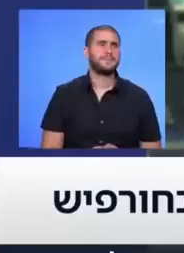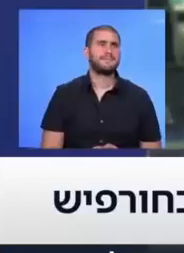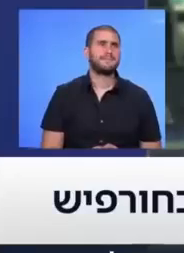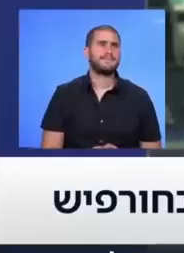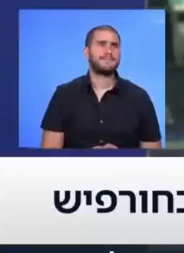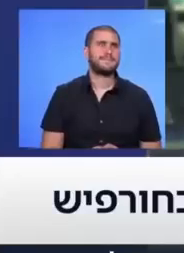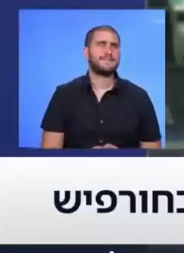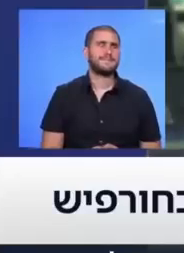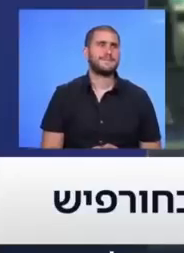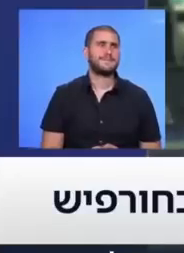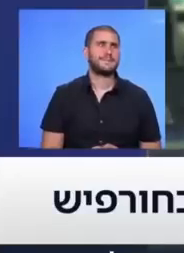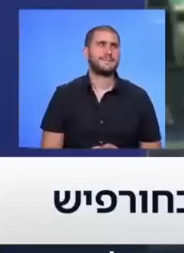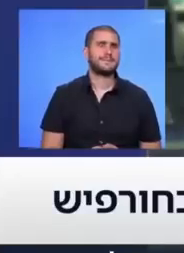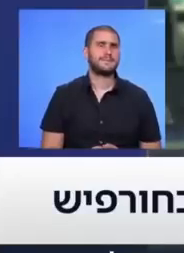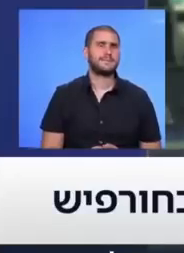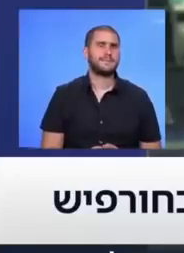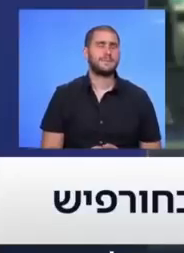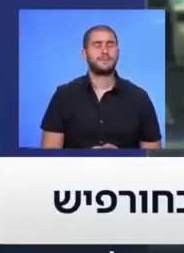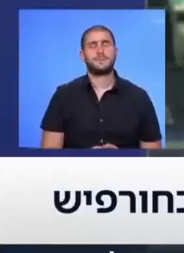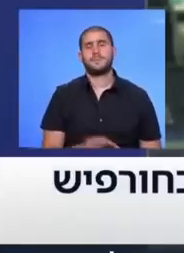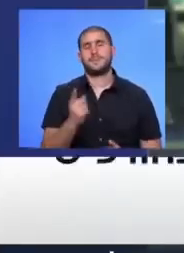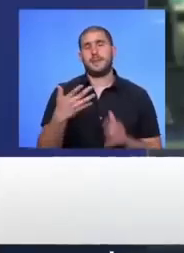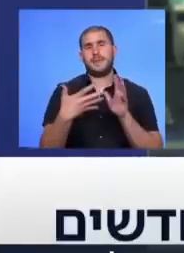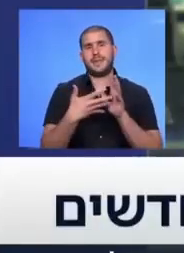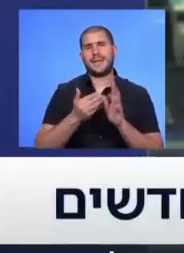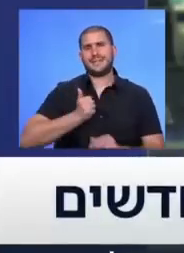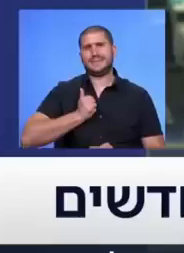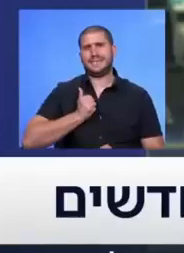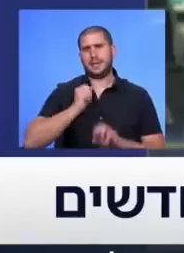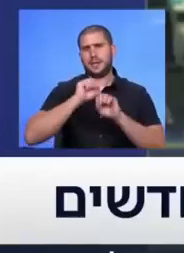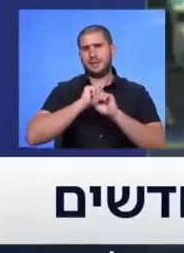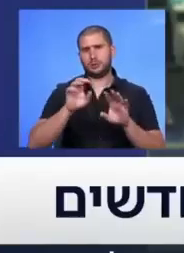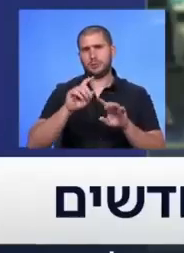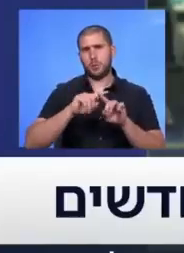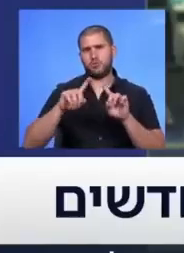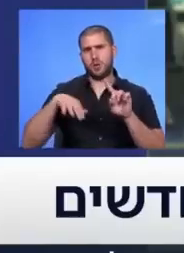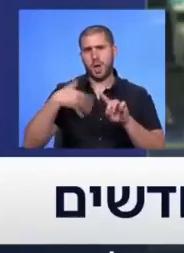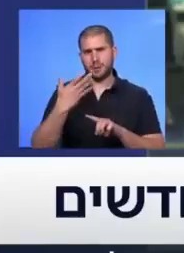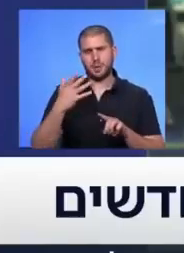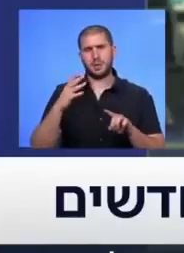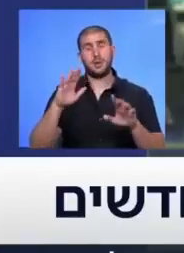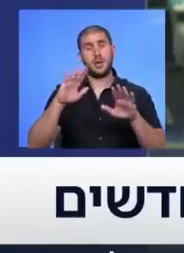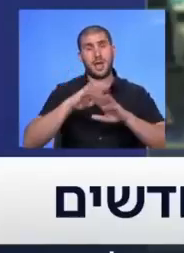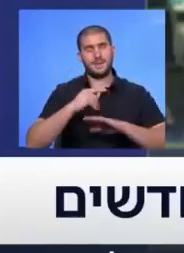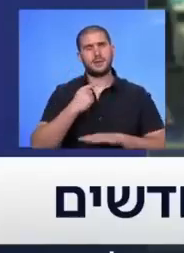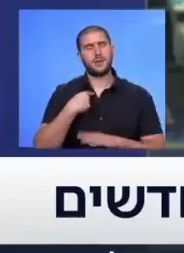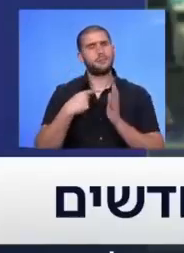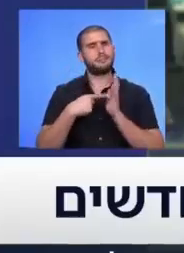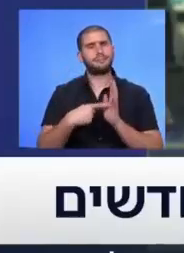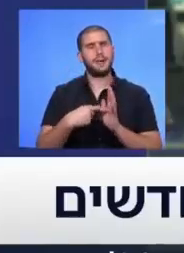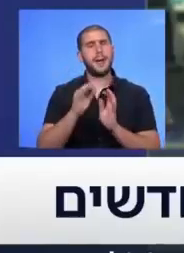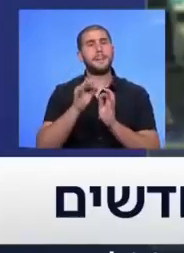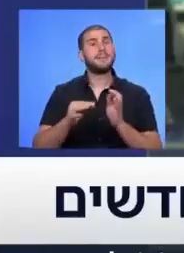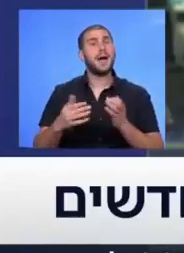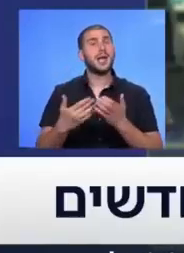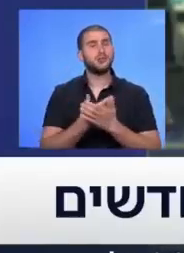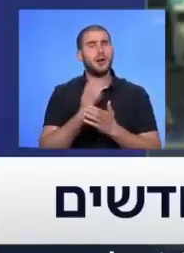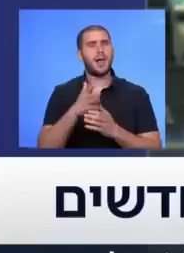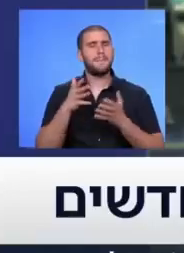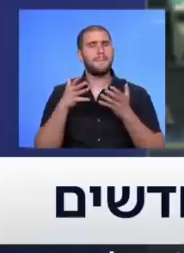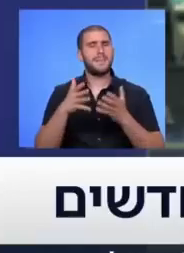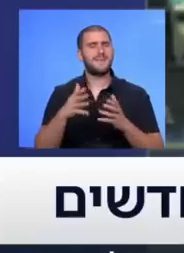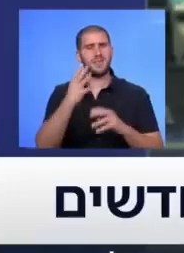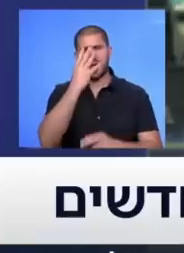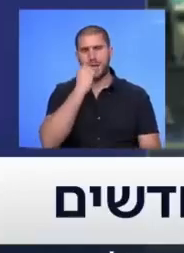עכשיו ככה. על רקע התחקיר הצהלי שיפורסם בחודש הבא הערב, אנחנו מביאים פרטים חדשים על מתקפת